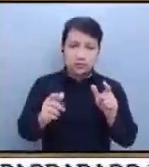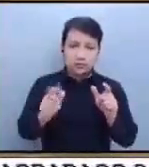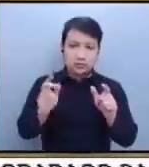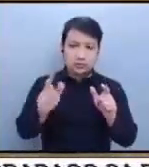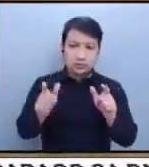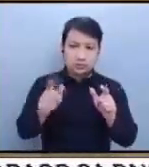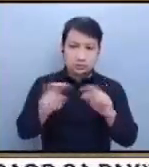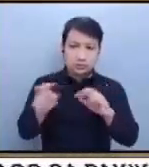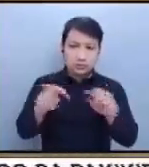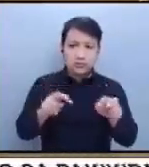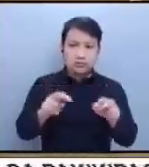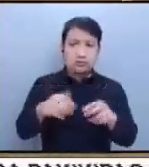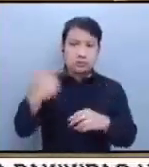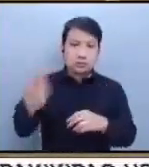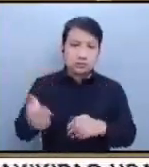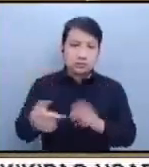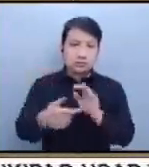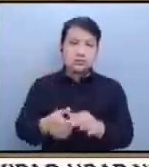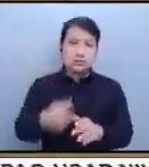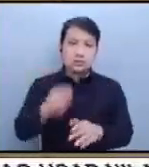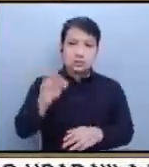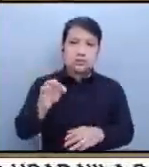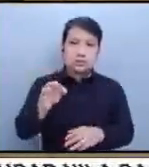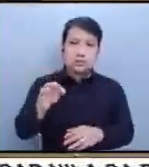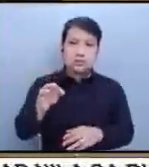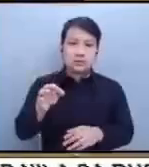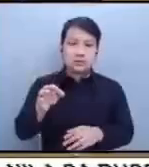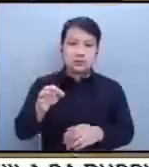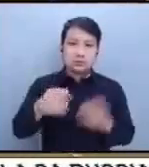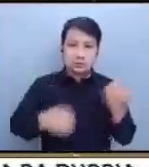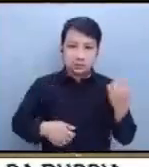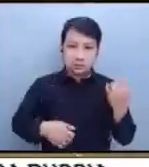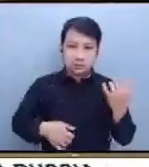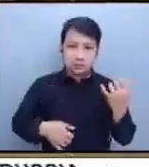ay gaganapin ang 9th Stage Rondalia Pilipinas